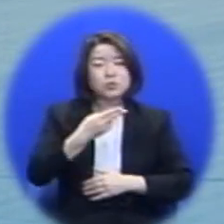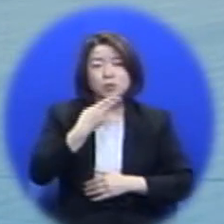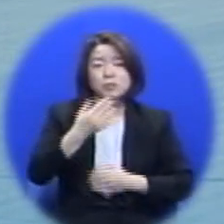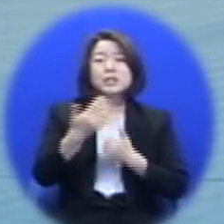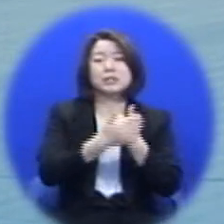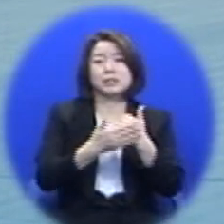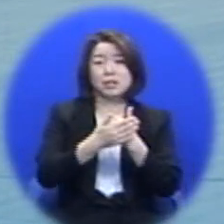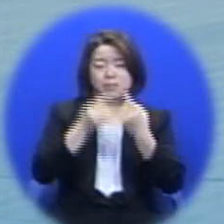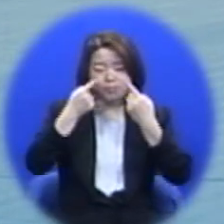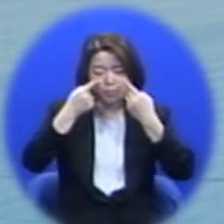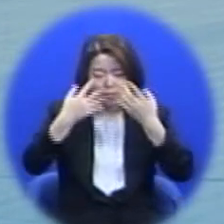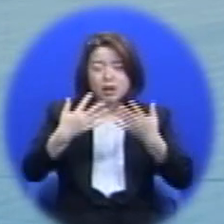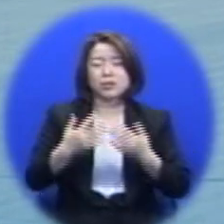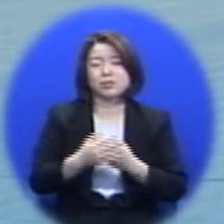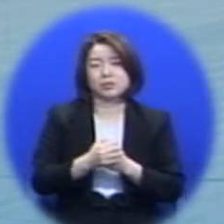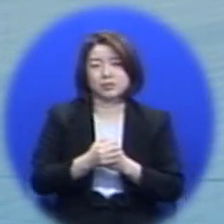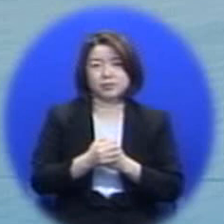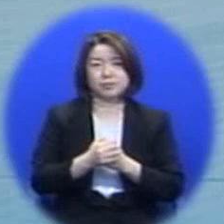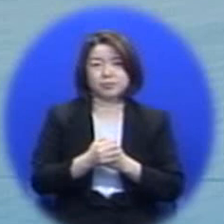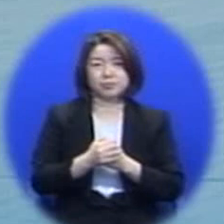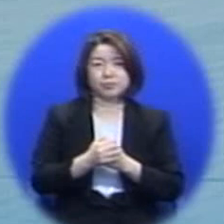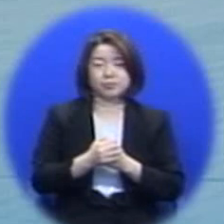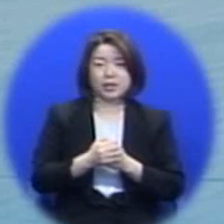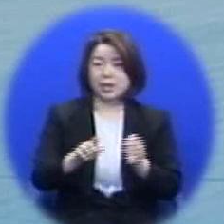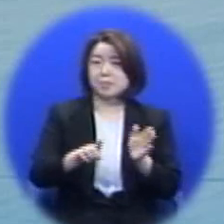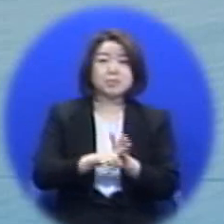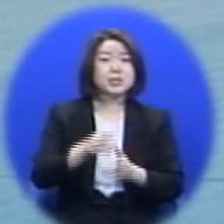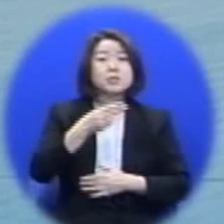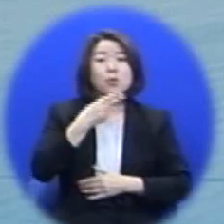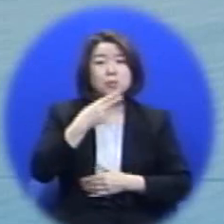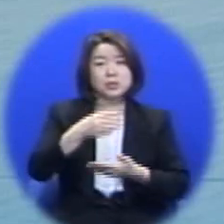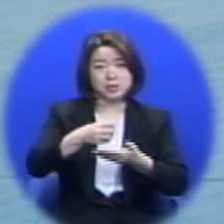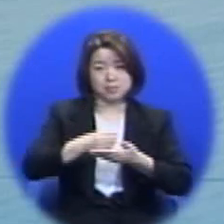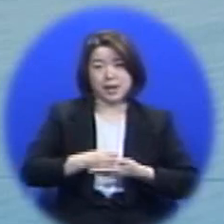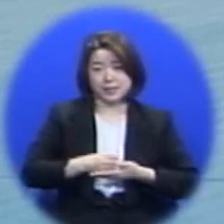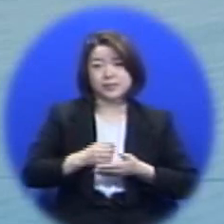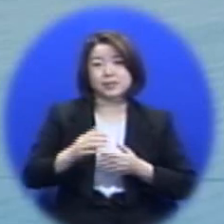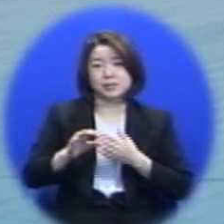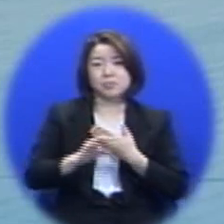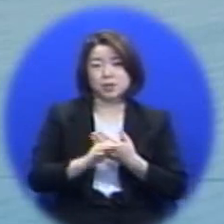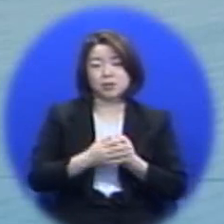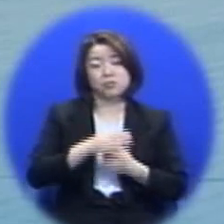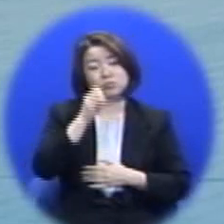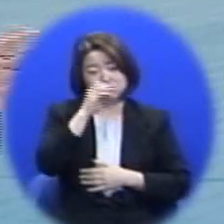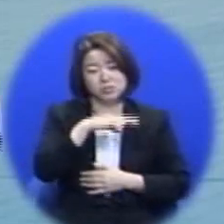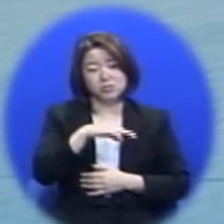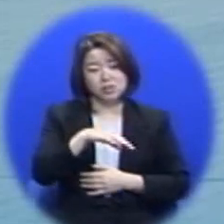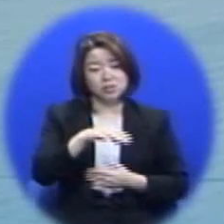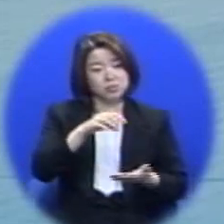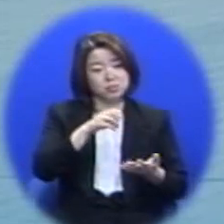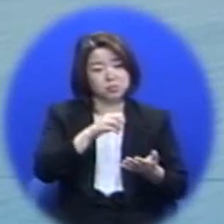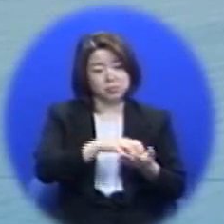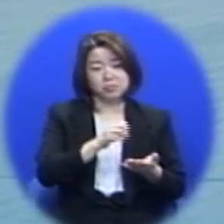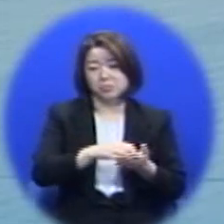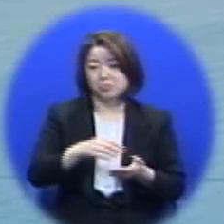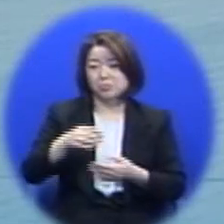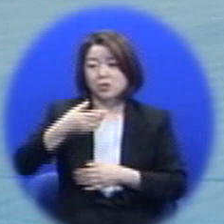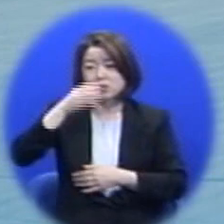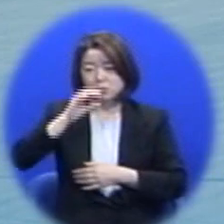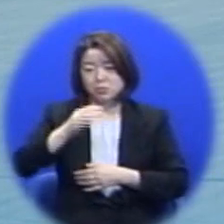은혜의 확증이에요. 믿음 없이 받으면 그저 떡과 포도즙만 먹고 끝나는